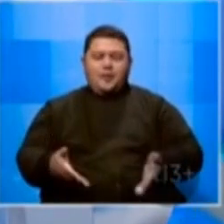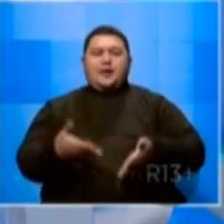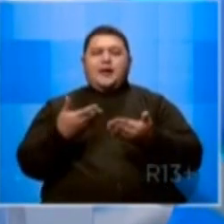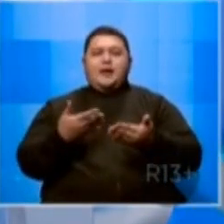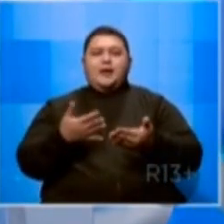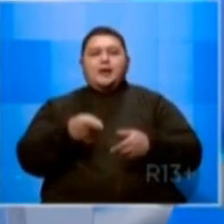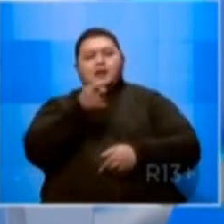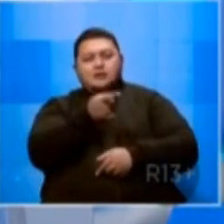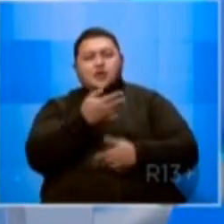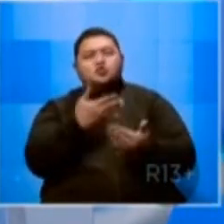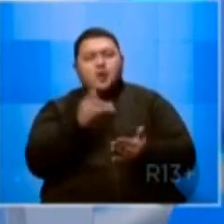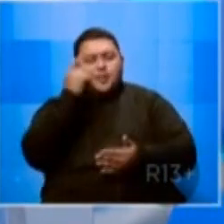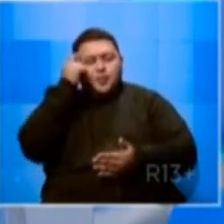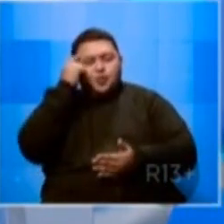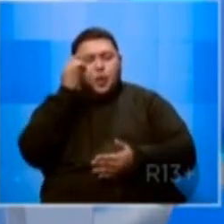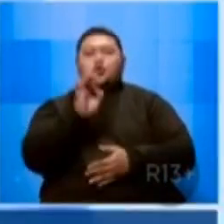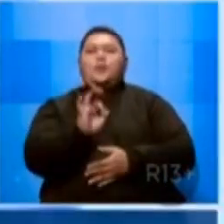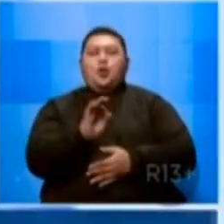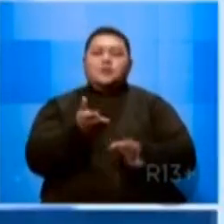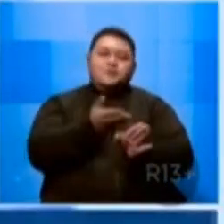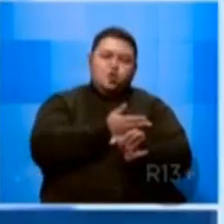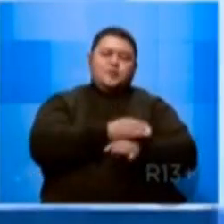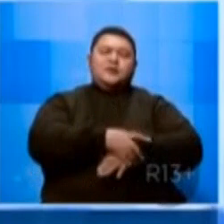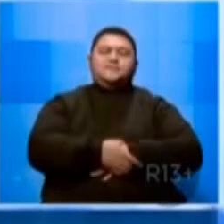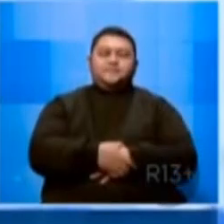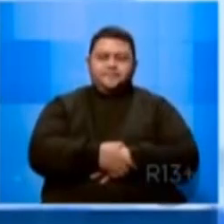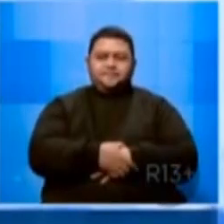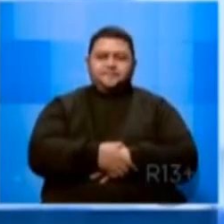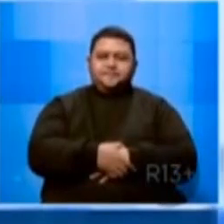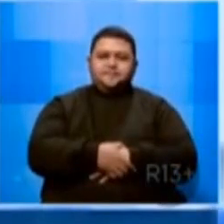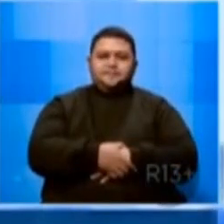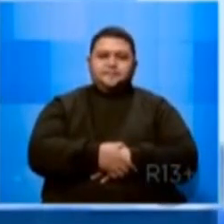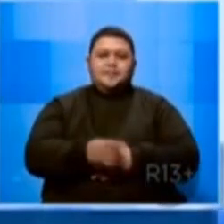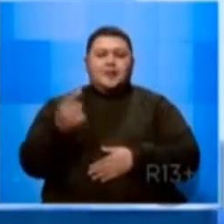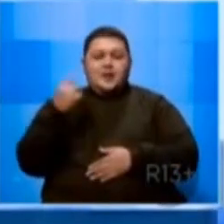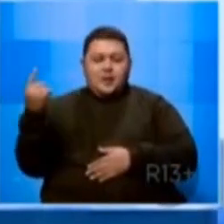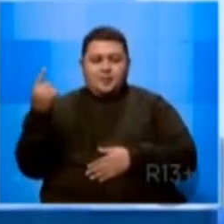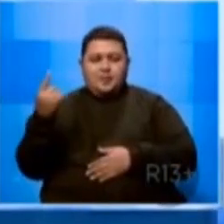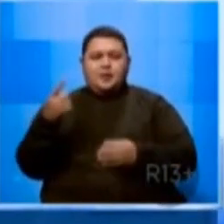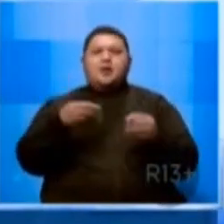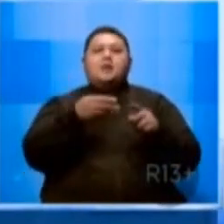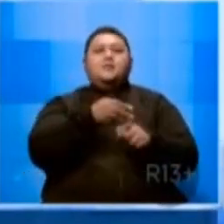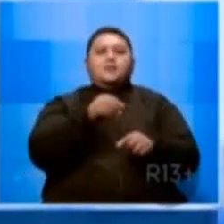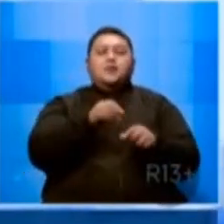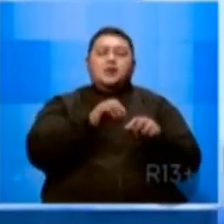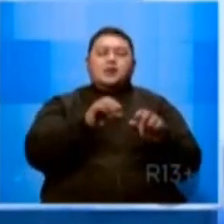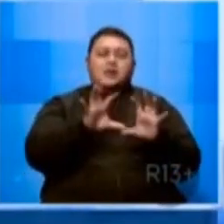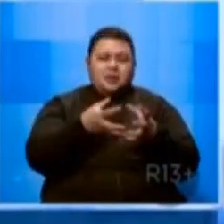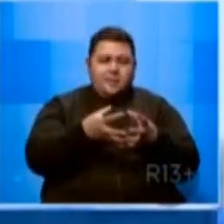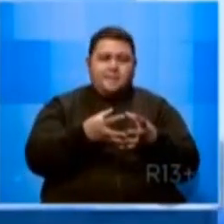Terima kasih ya pertama-tama kami selaku tim penasihat hukum keluarga